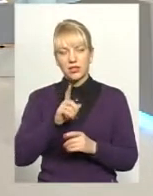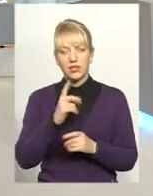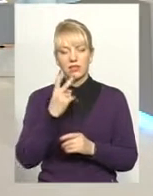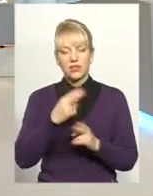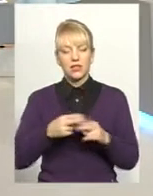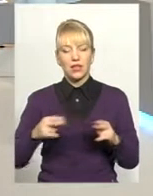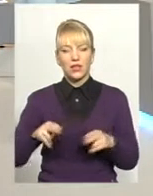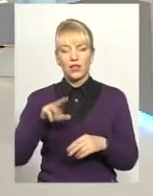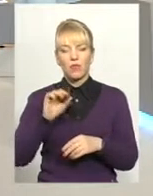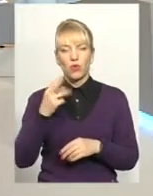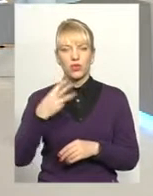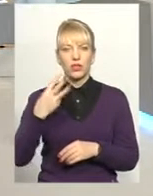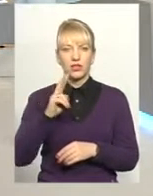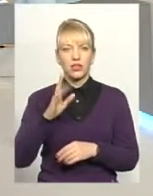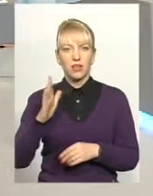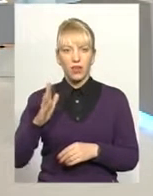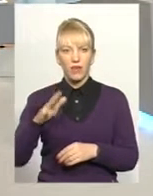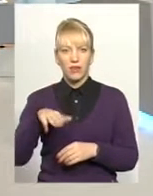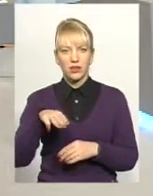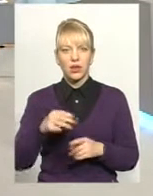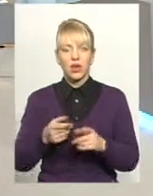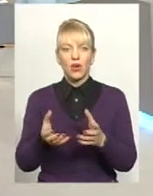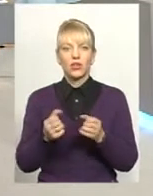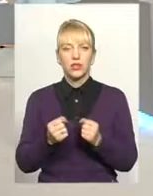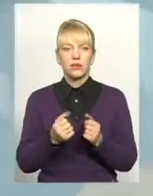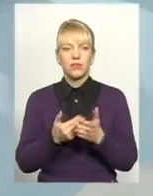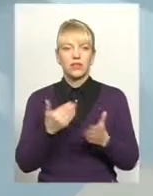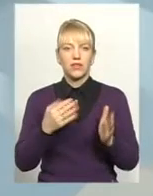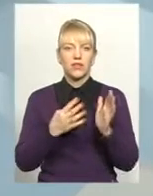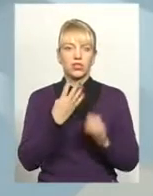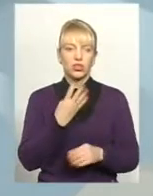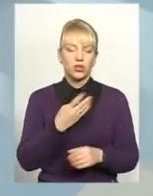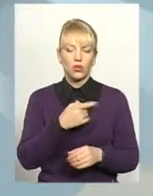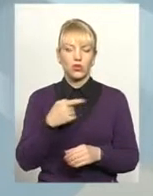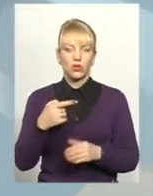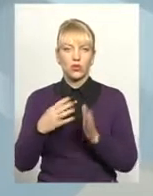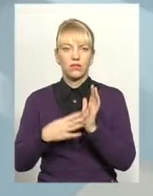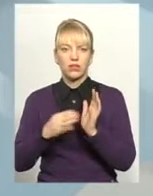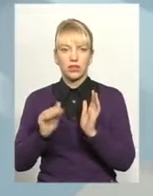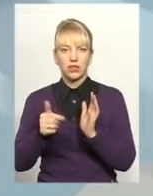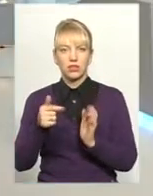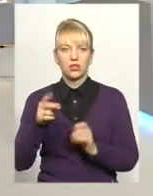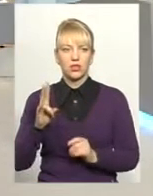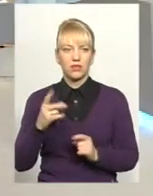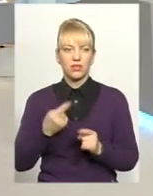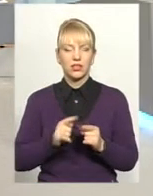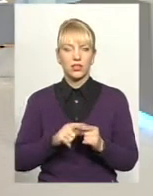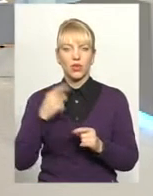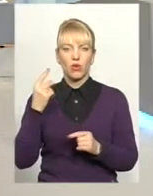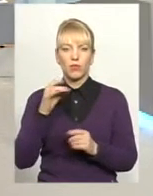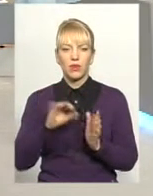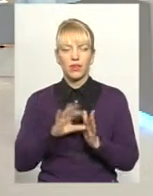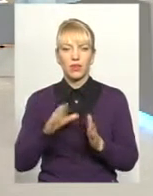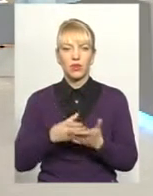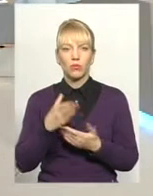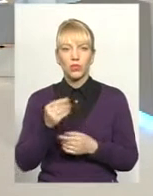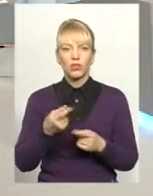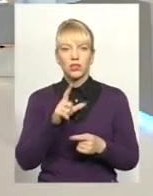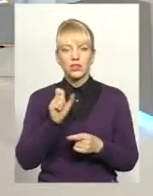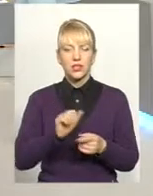30 кВт отримують від 4 до 9 тисяч гривень. Це обленерго платить за ту